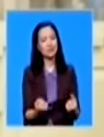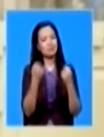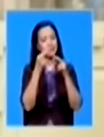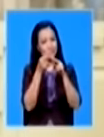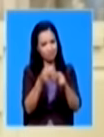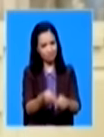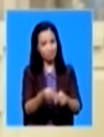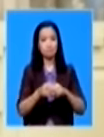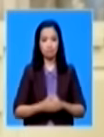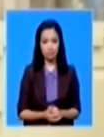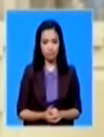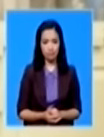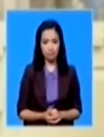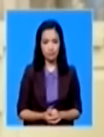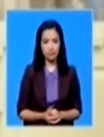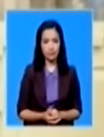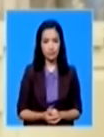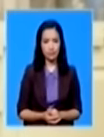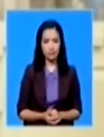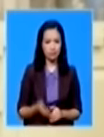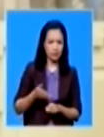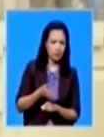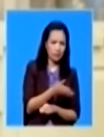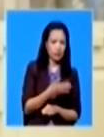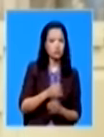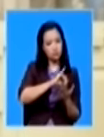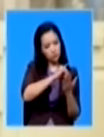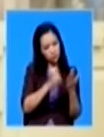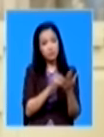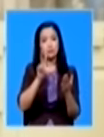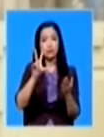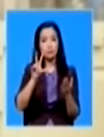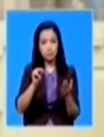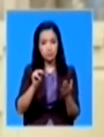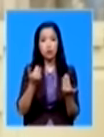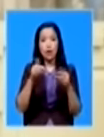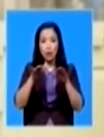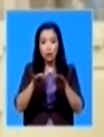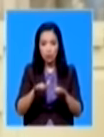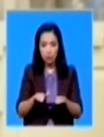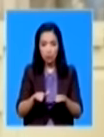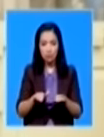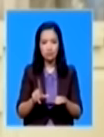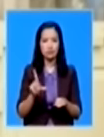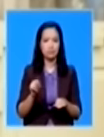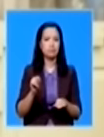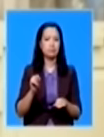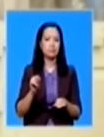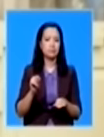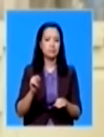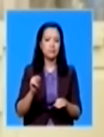วันนี้จากเดิมเนี่ย30กว่าจังหวัดนะวันนี้ลดลงเหลือประกาศภัยแล้งเหลือ27จังหวั